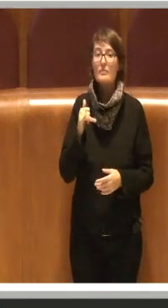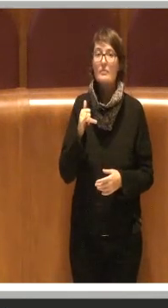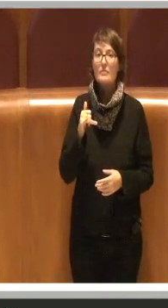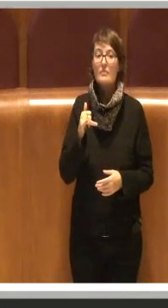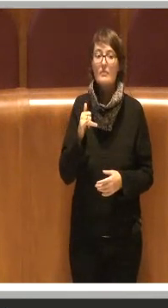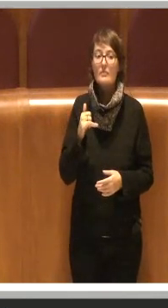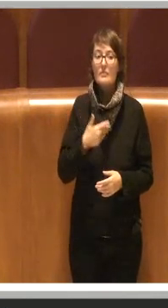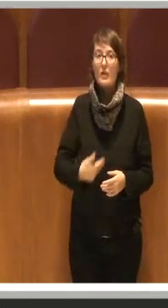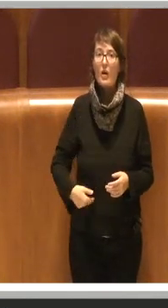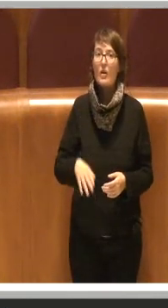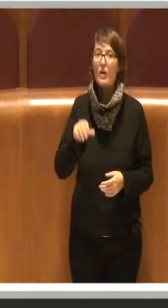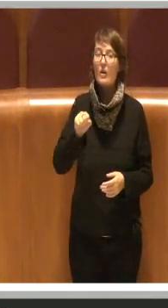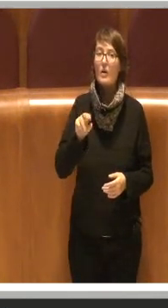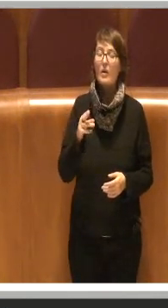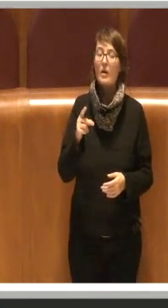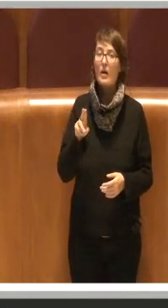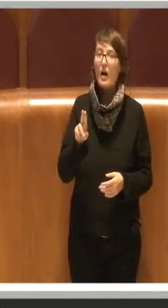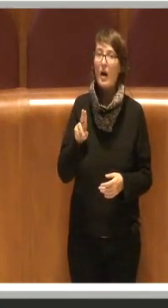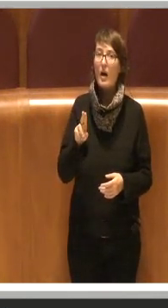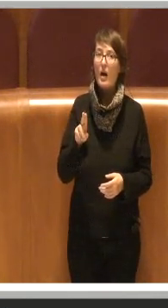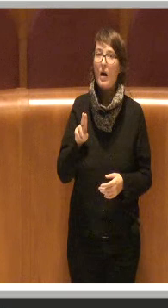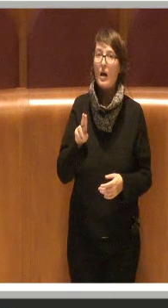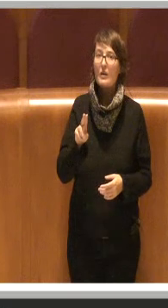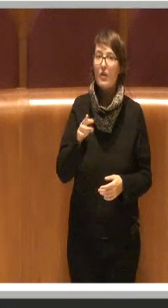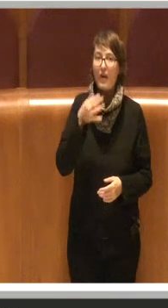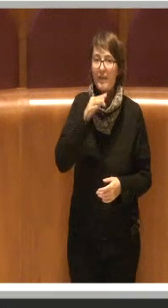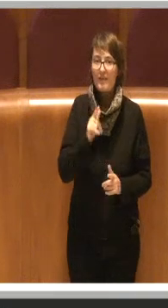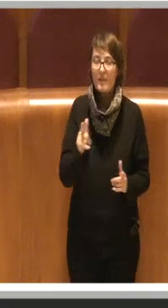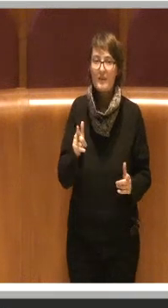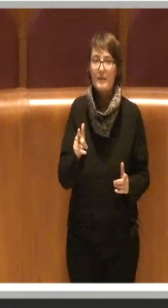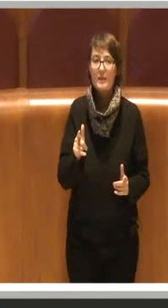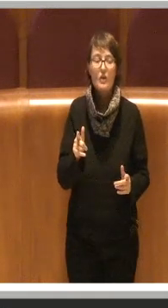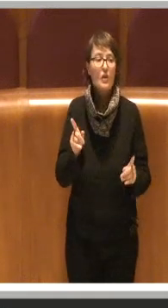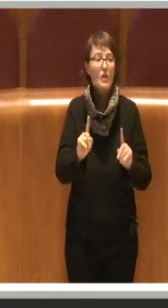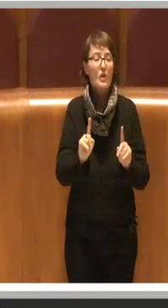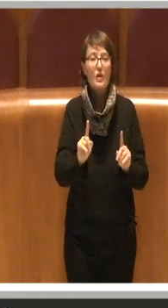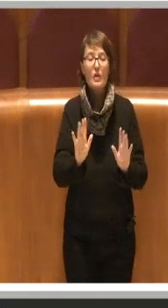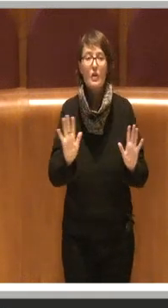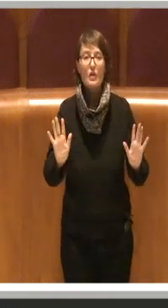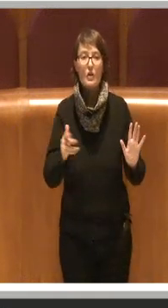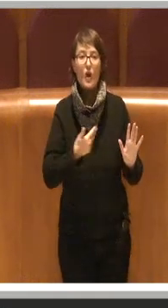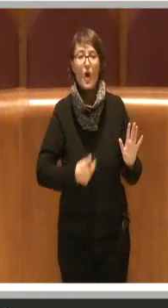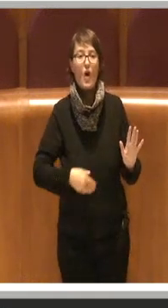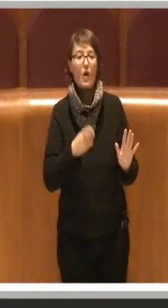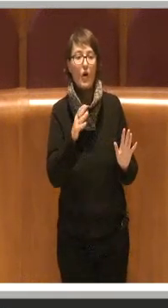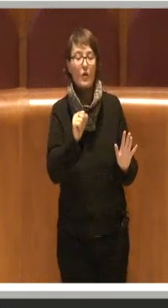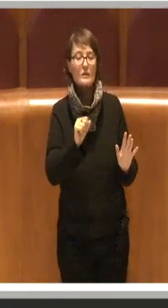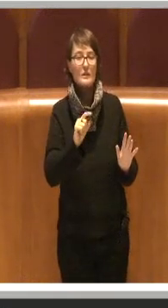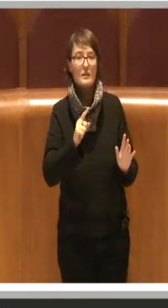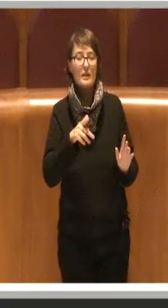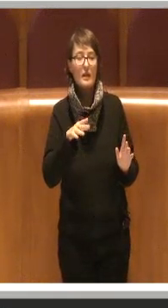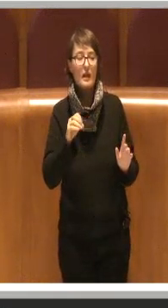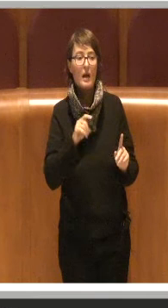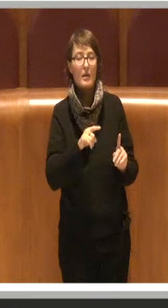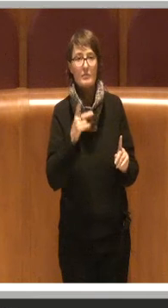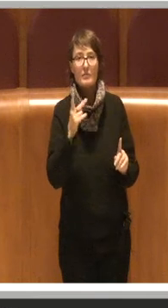interventi. Non ci sono interventi, altrimenti devono intervenire. No, in realtà consigliere Abbaglio, ecco. La